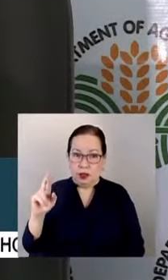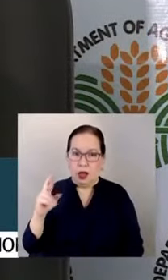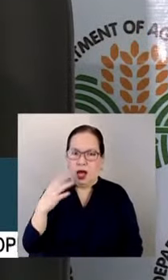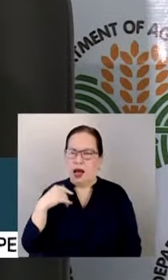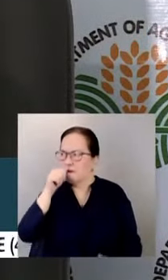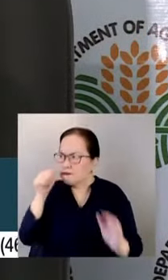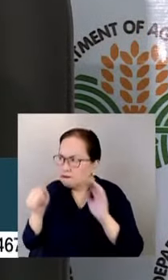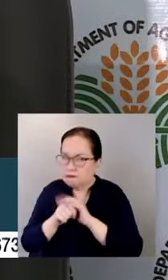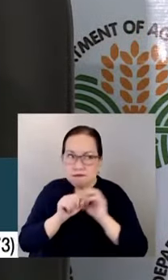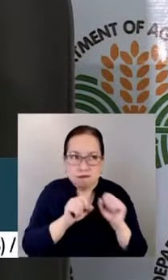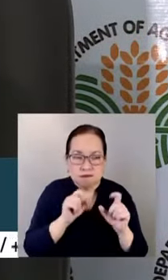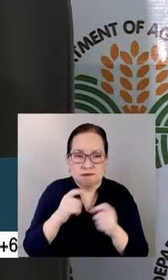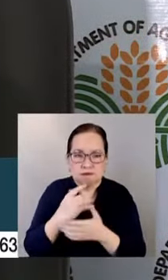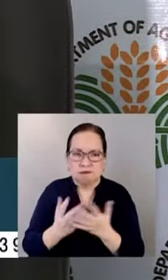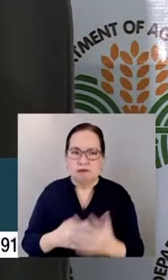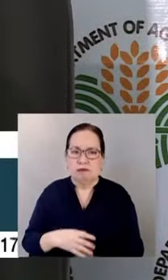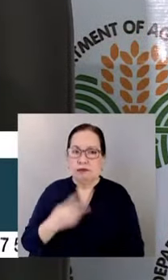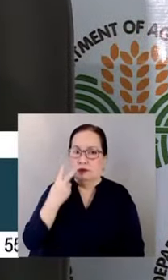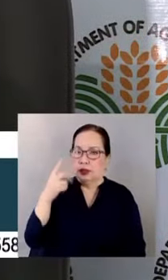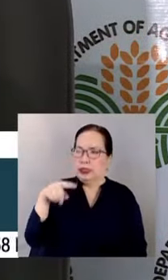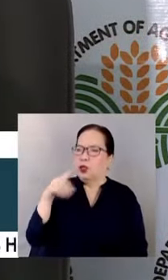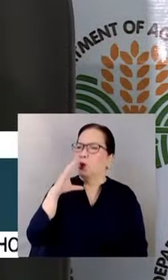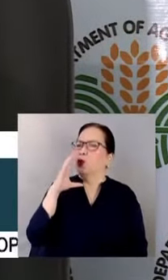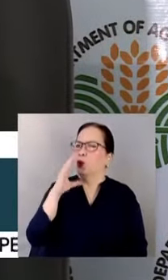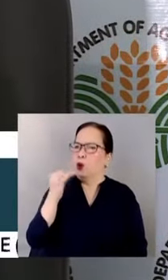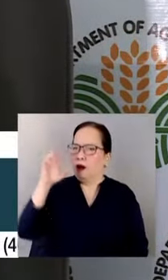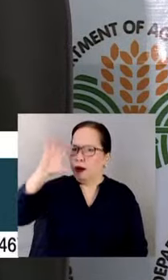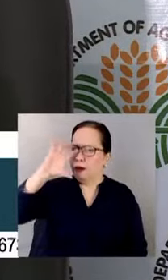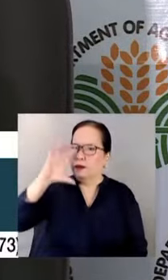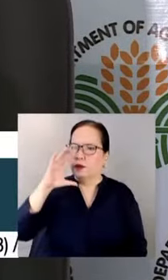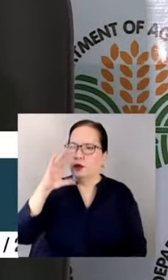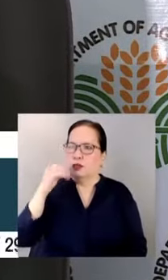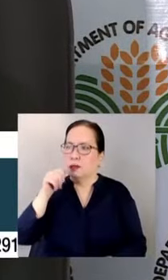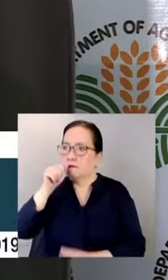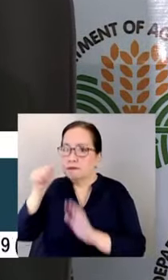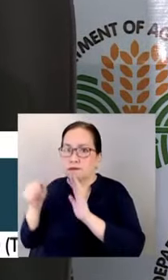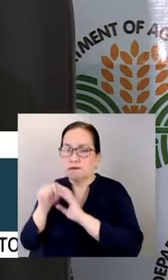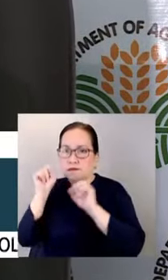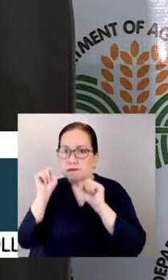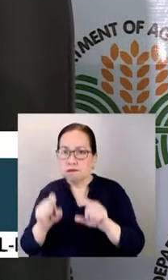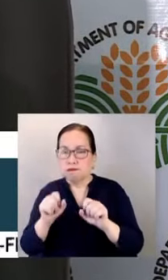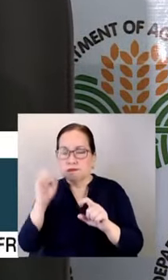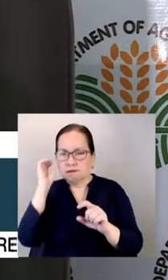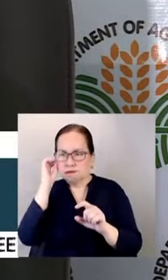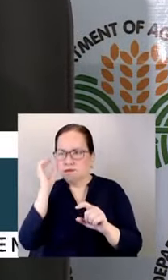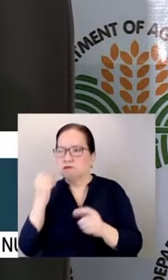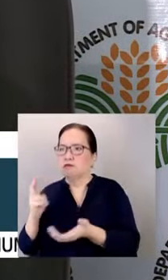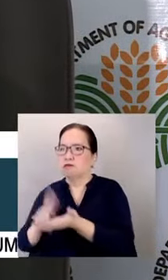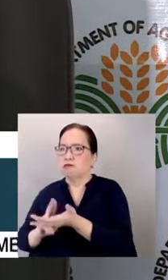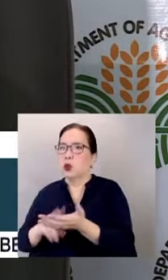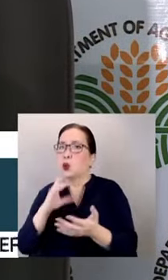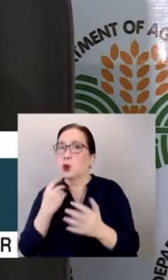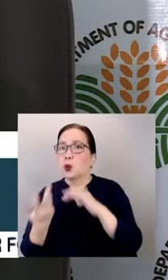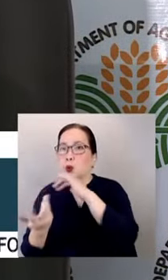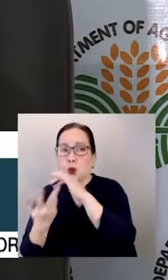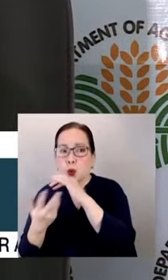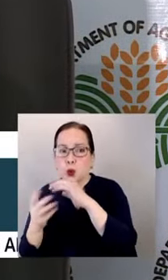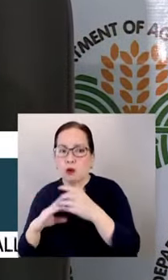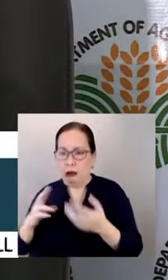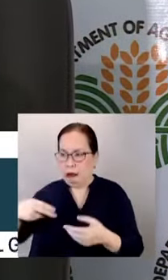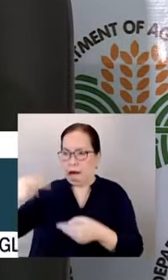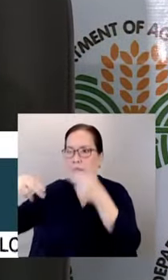Tingnan natin kung sino ang nakakonsign dito sa mga smuggled na to at sa kasino rin ang namimili doon na nag-highest bidder doon